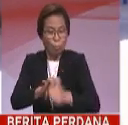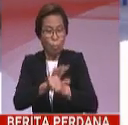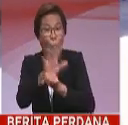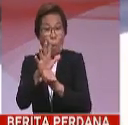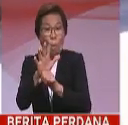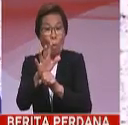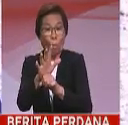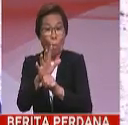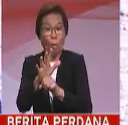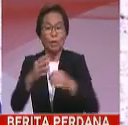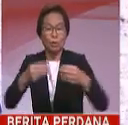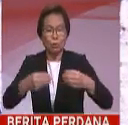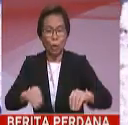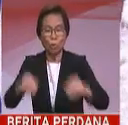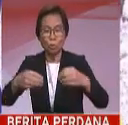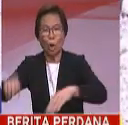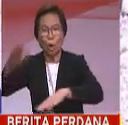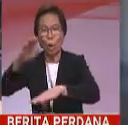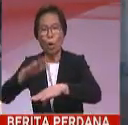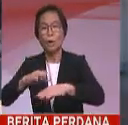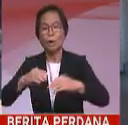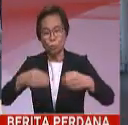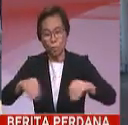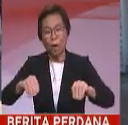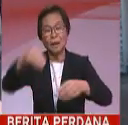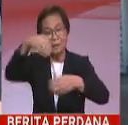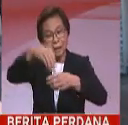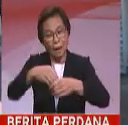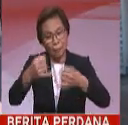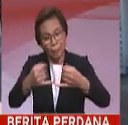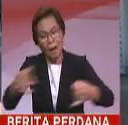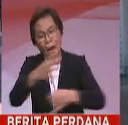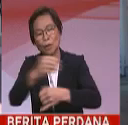COVID-19 di platform jualan dalam dan luar talian.